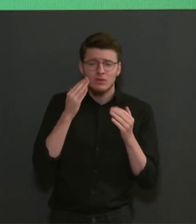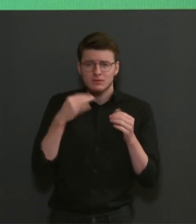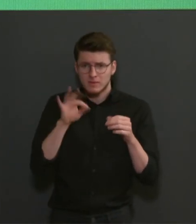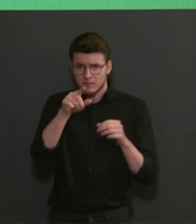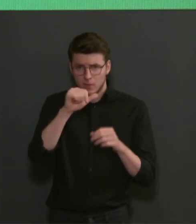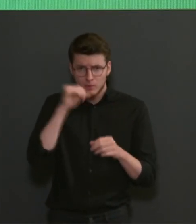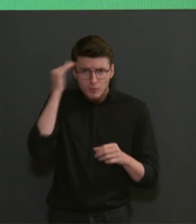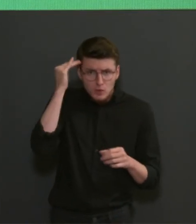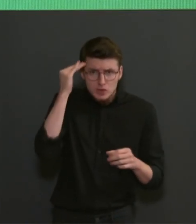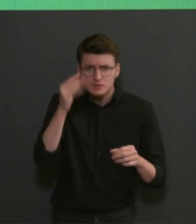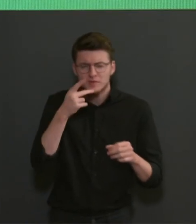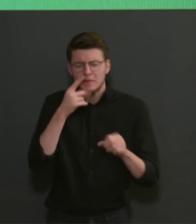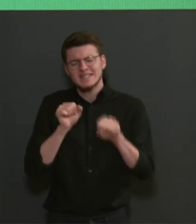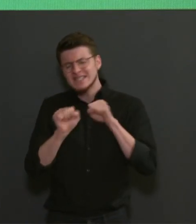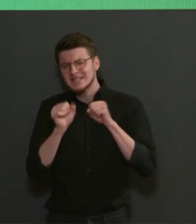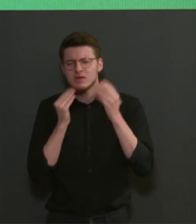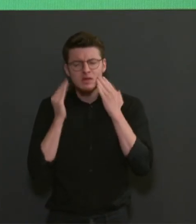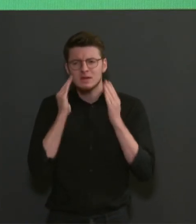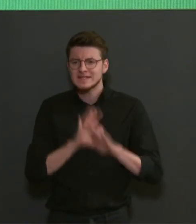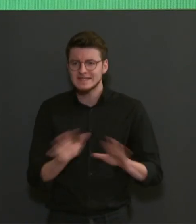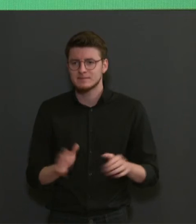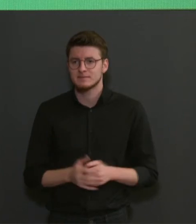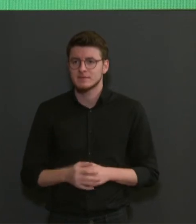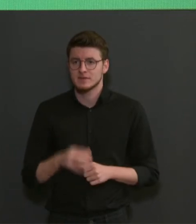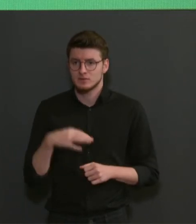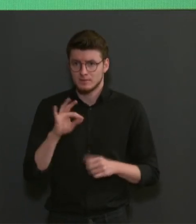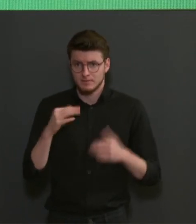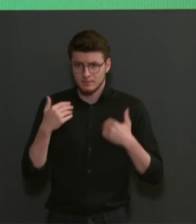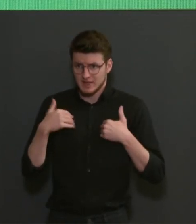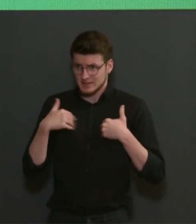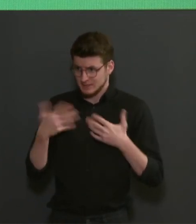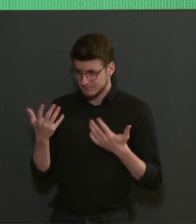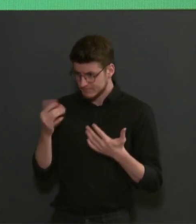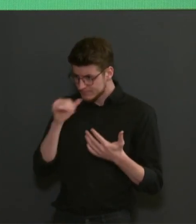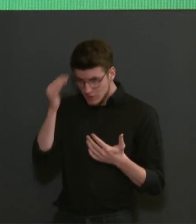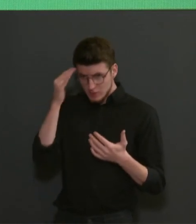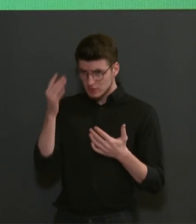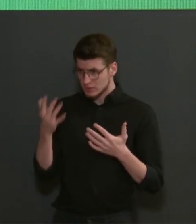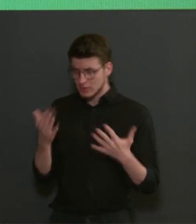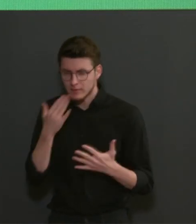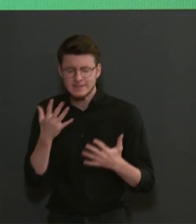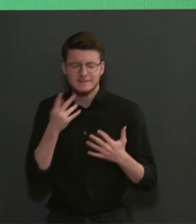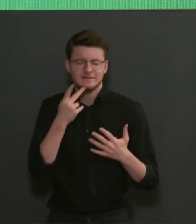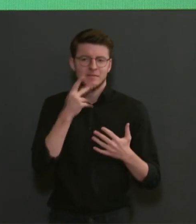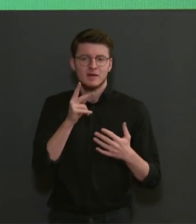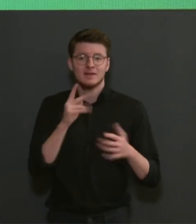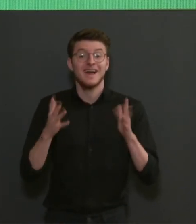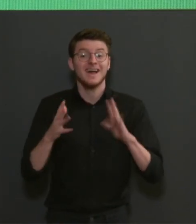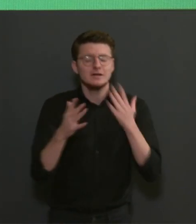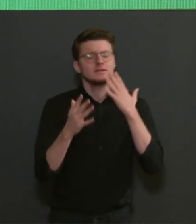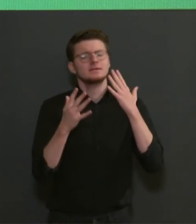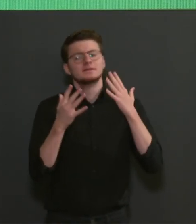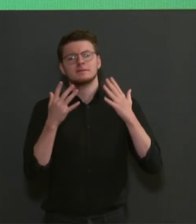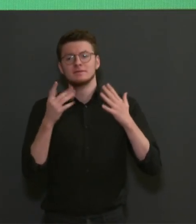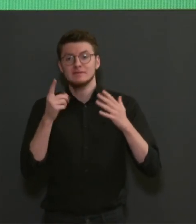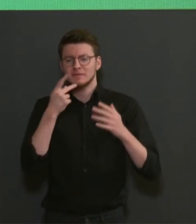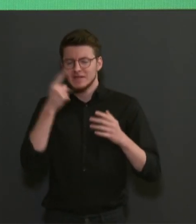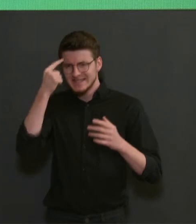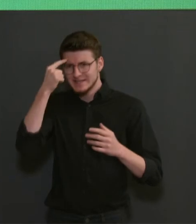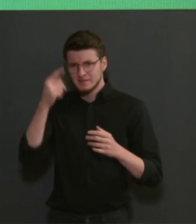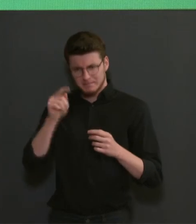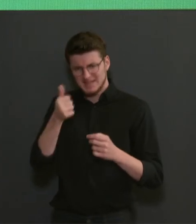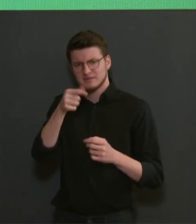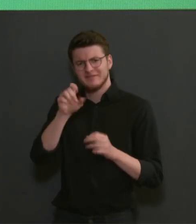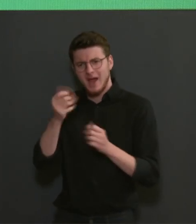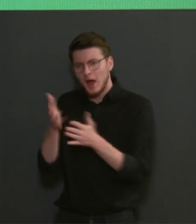We doen dat toch vaak onbewust en ook daarom is het belangrijk dat we regelmatig aan denken om onze handen te wassen of te ontsmetten gedurende de